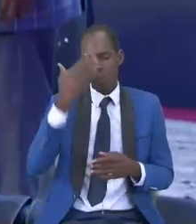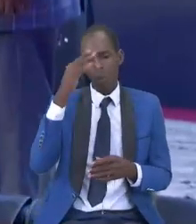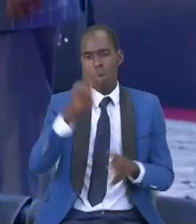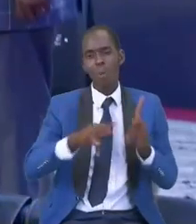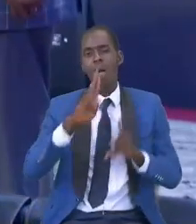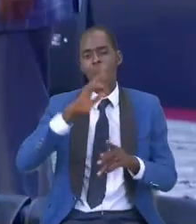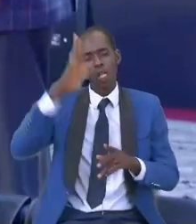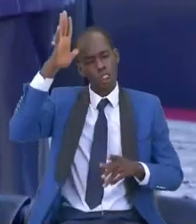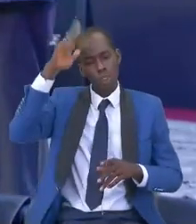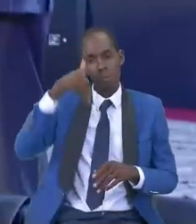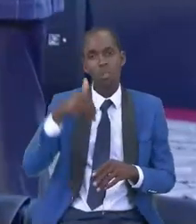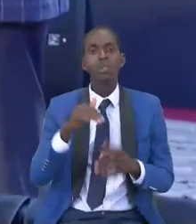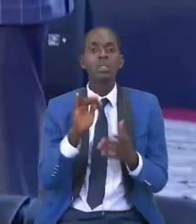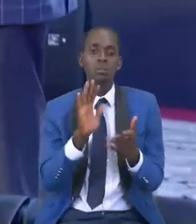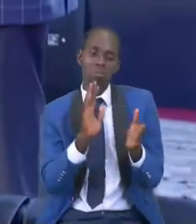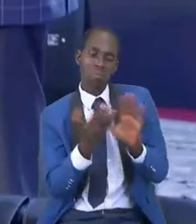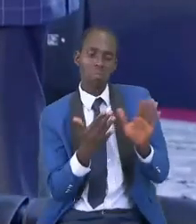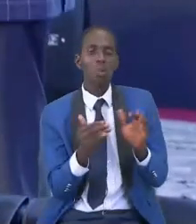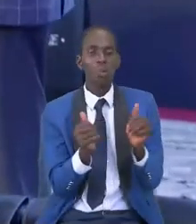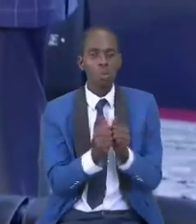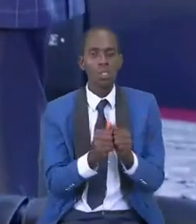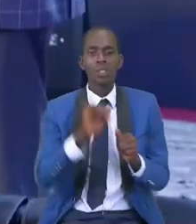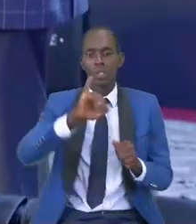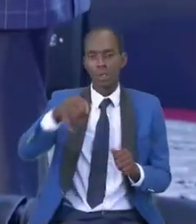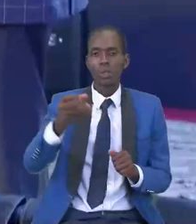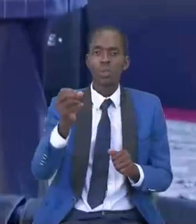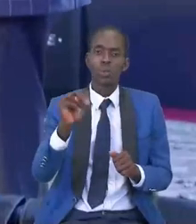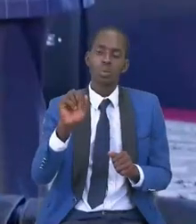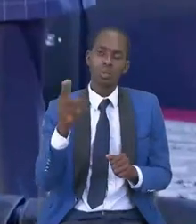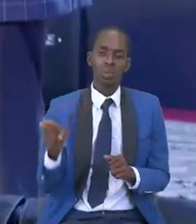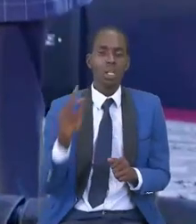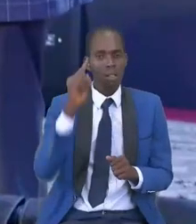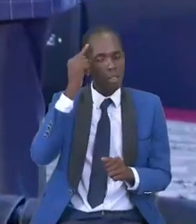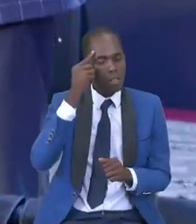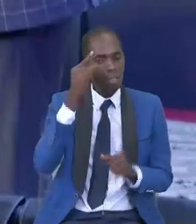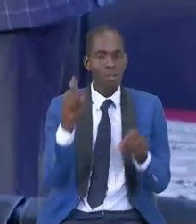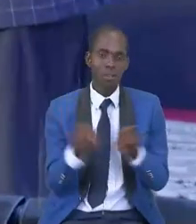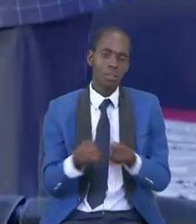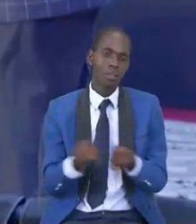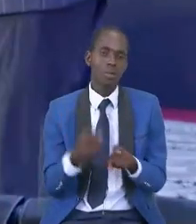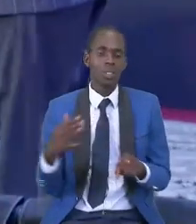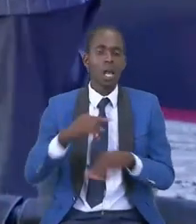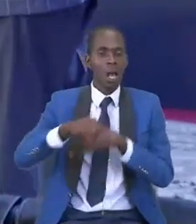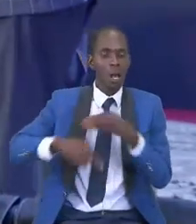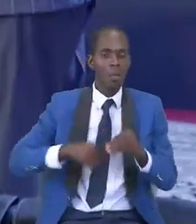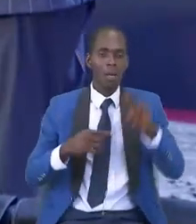que Jonas pouvait penser de Ninive. Ninive était si endurcie, si mauvaise, si